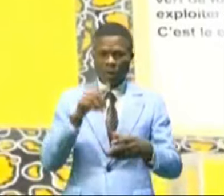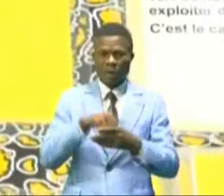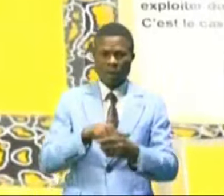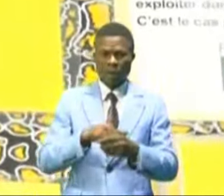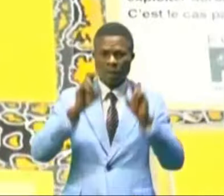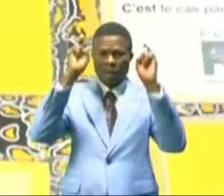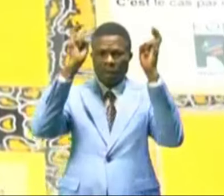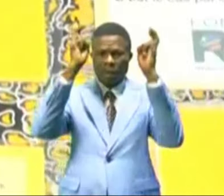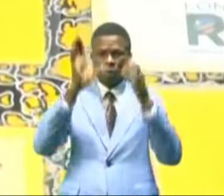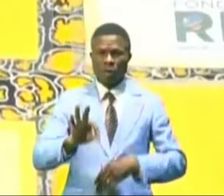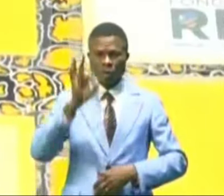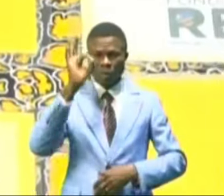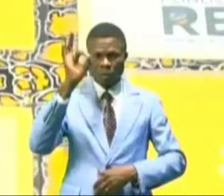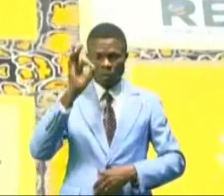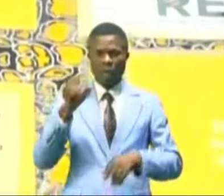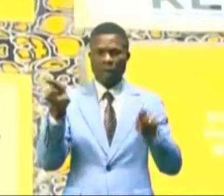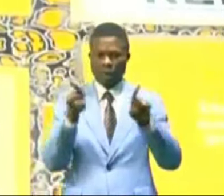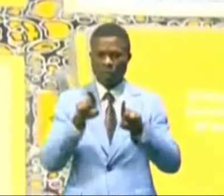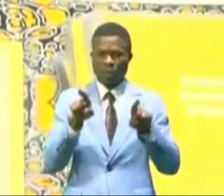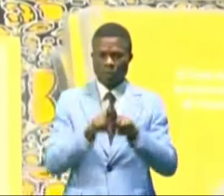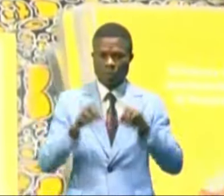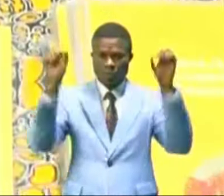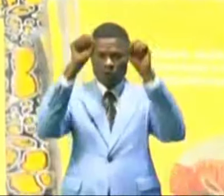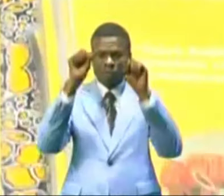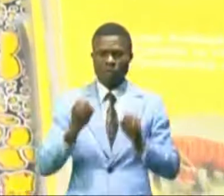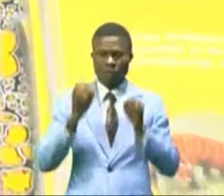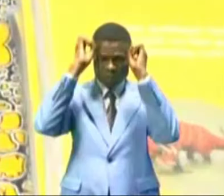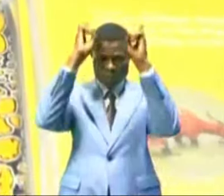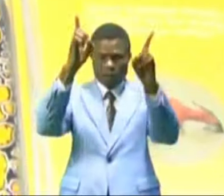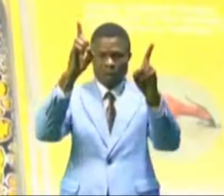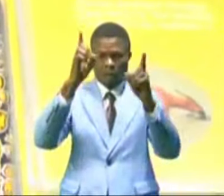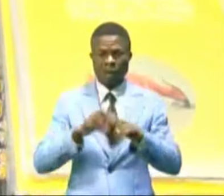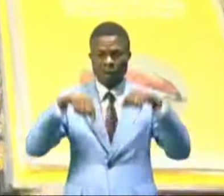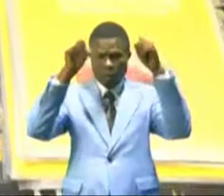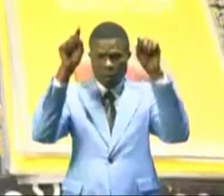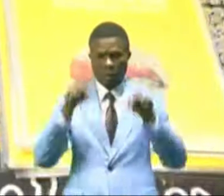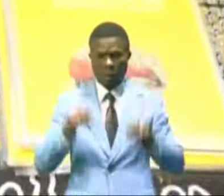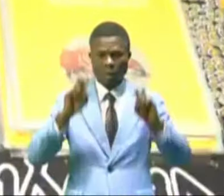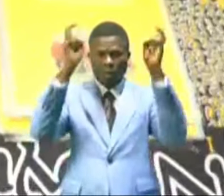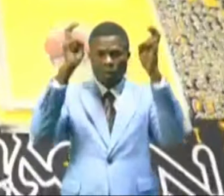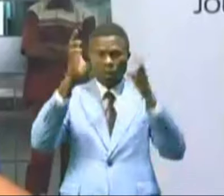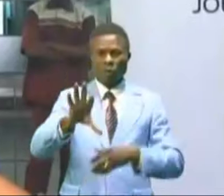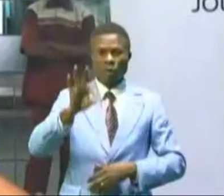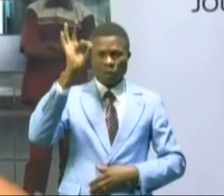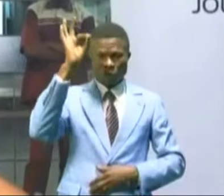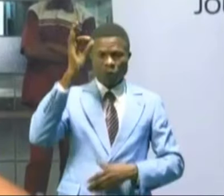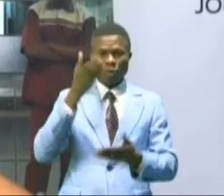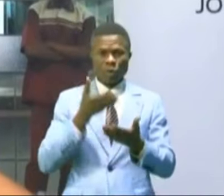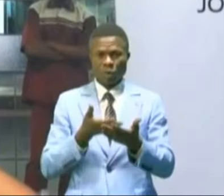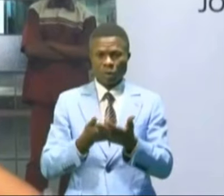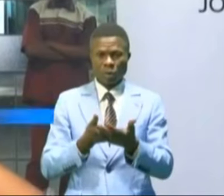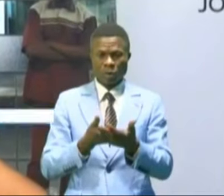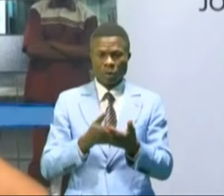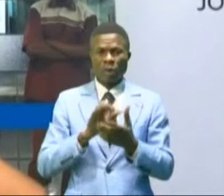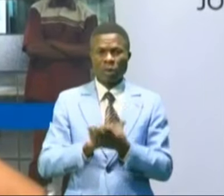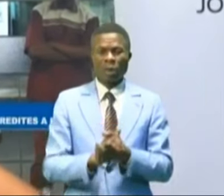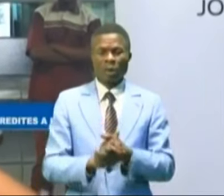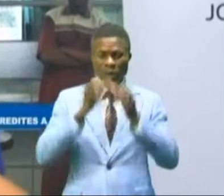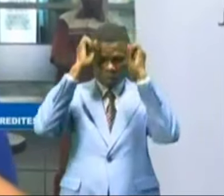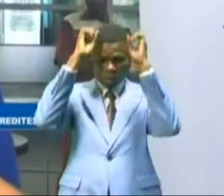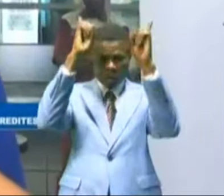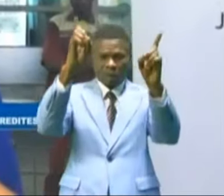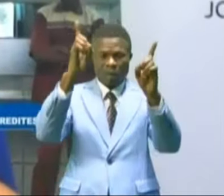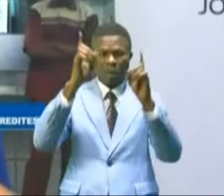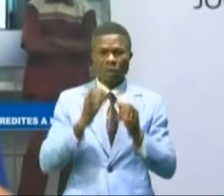thèmes choisis qui se rapportent au système éducatif. Cette année, le thème de l'année et l'éducation